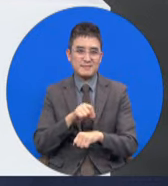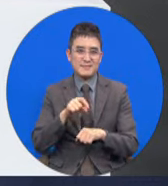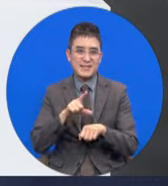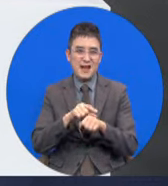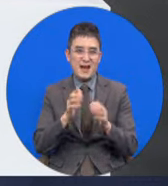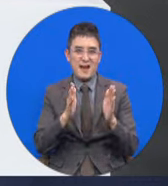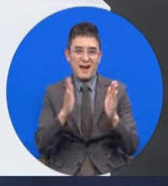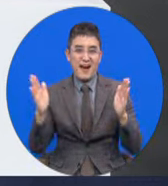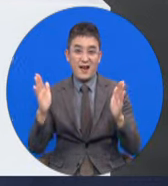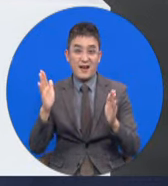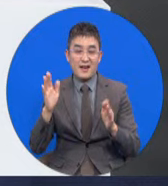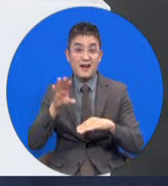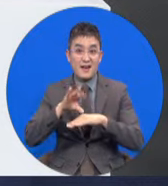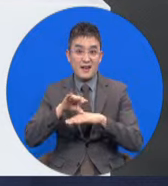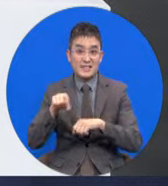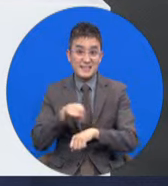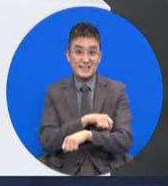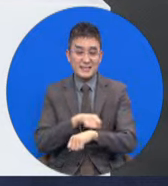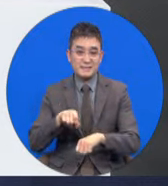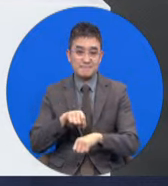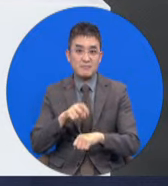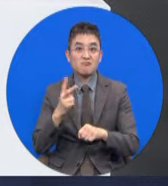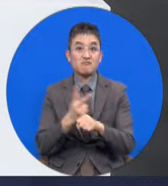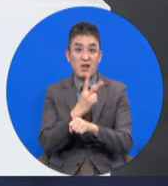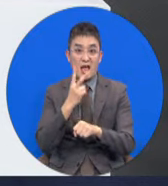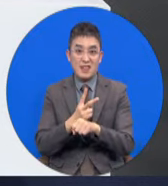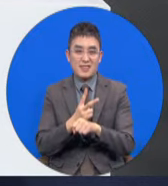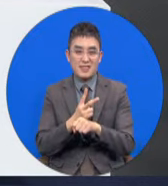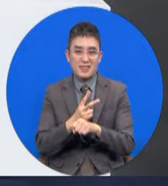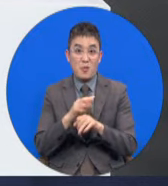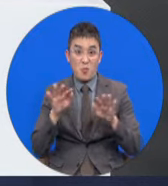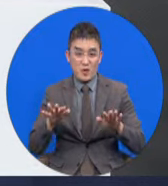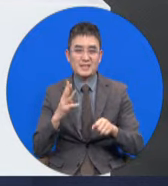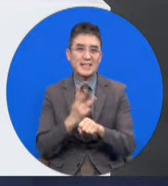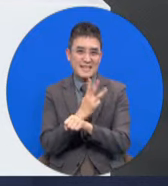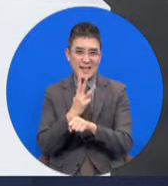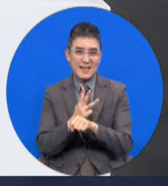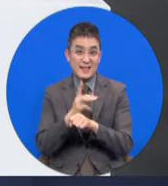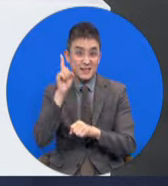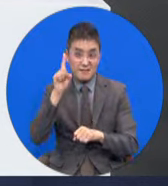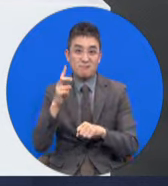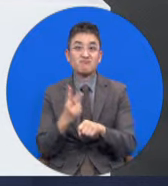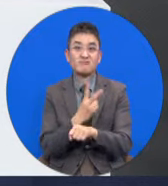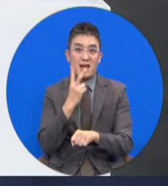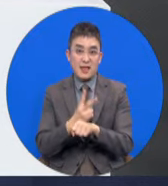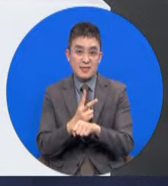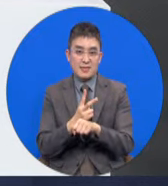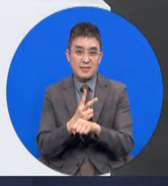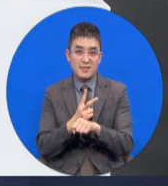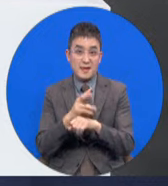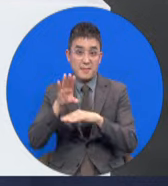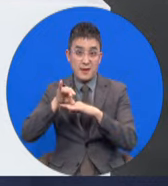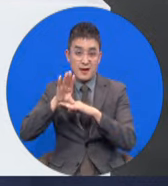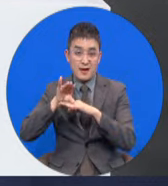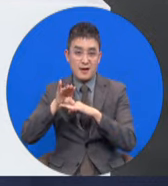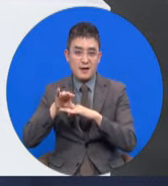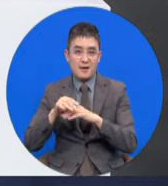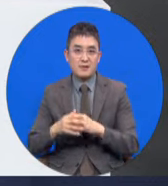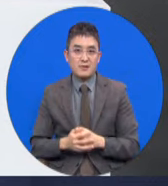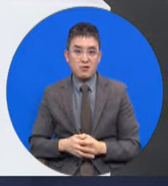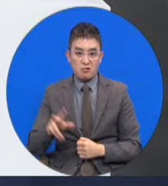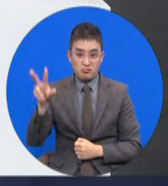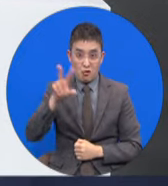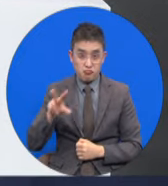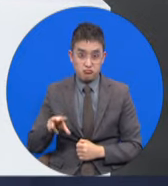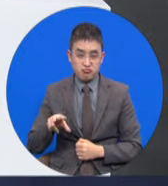내일 김진애 돌직구쇼 특집 2시간 생방송. 오늘 지금 저희 3시간 전해드리고 있는데 2시간 생방송에서